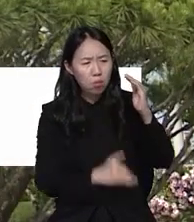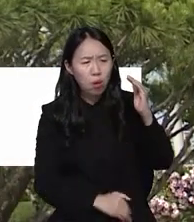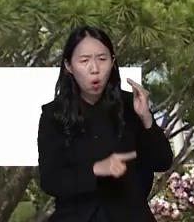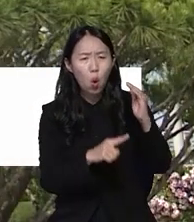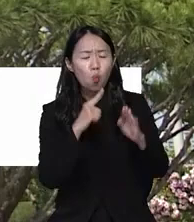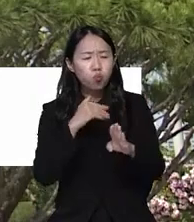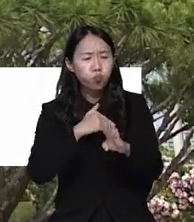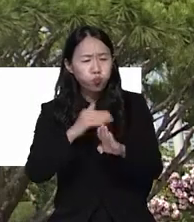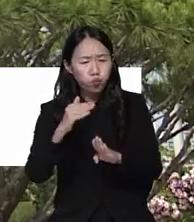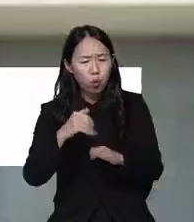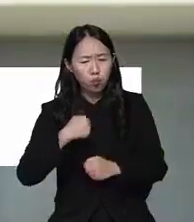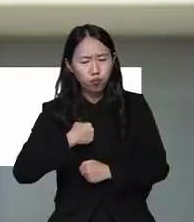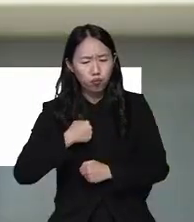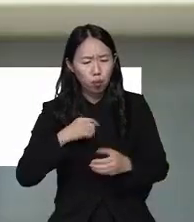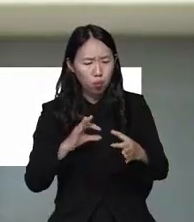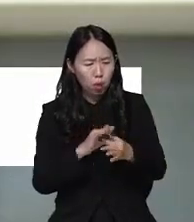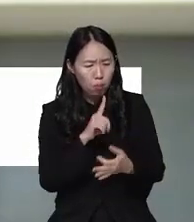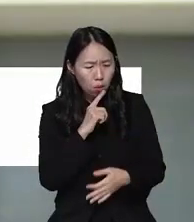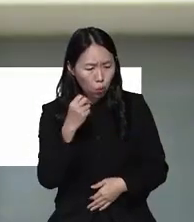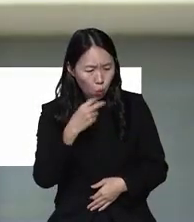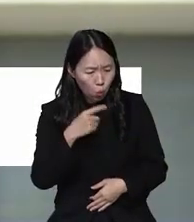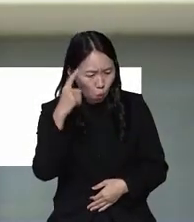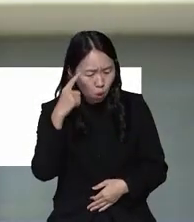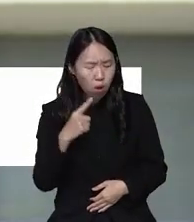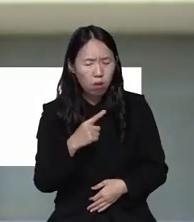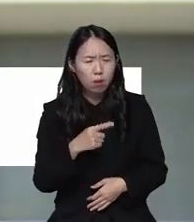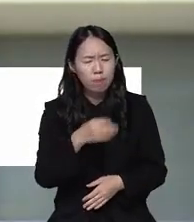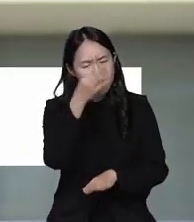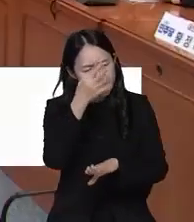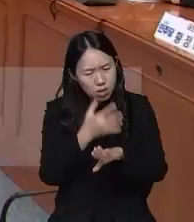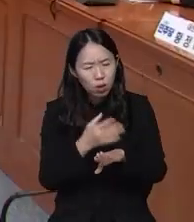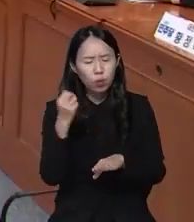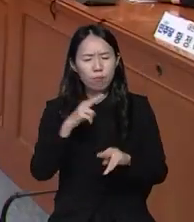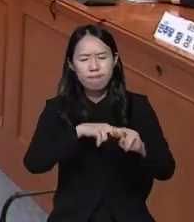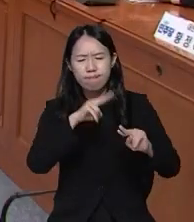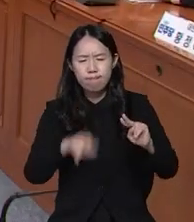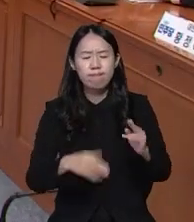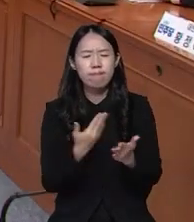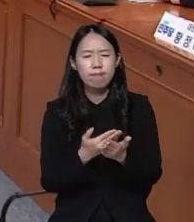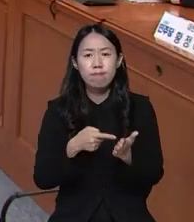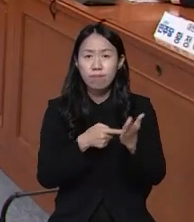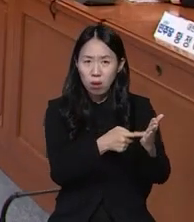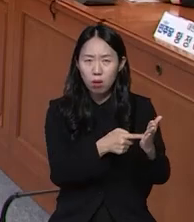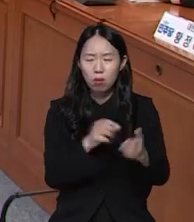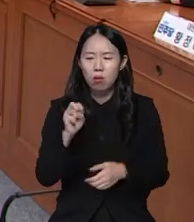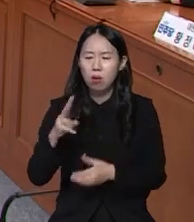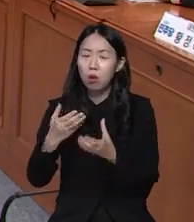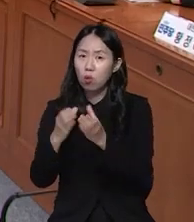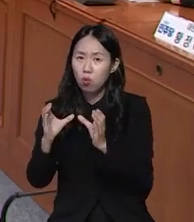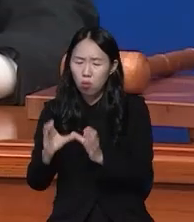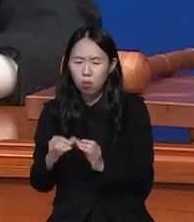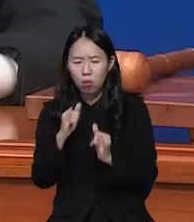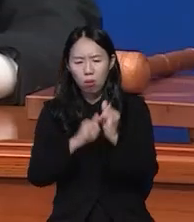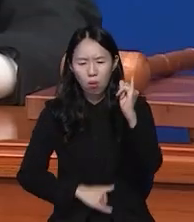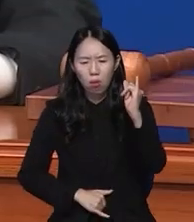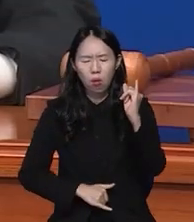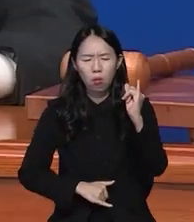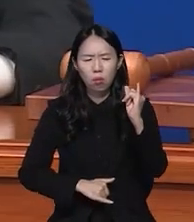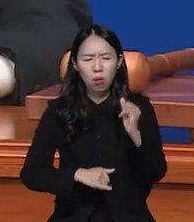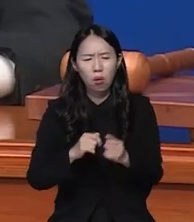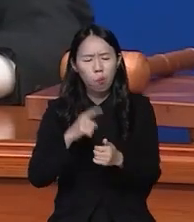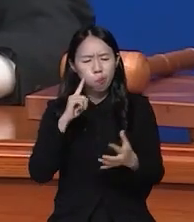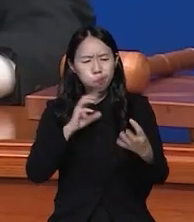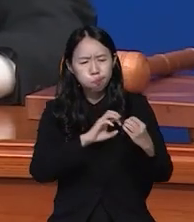북한 개입설을 반복했다며 사죄와 사퇴를 촉구했습니다. 야권도 그릇된 역사인식을 강하게